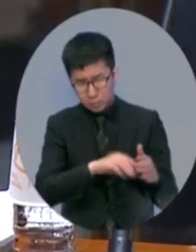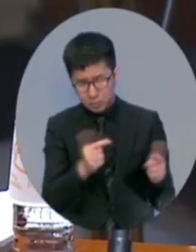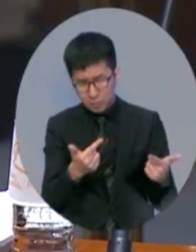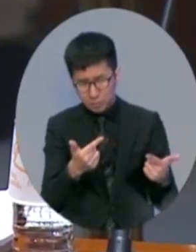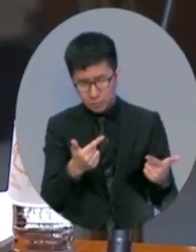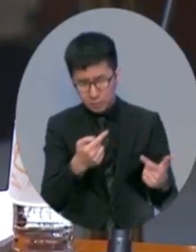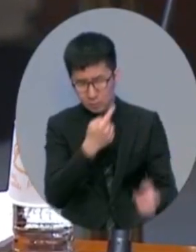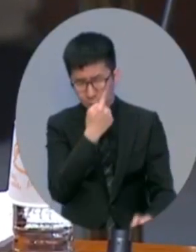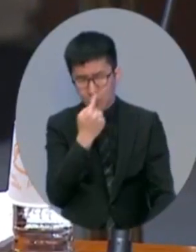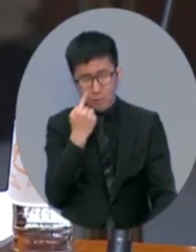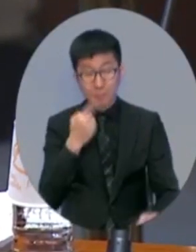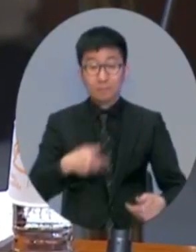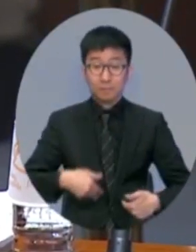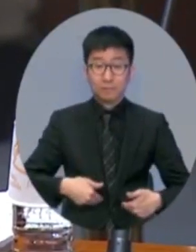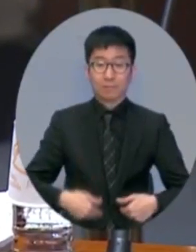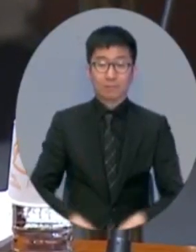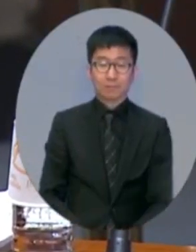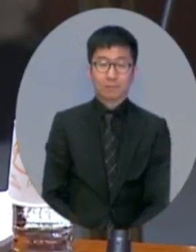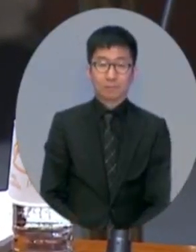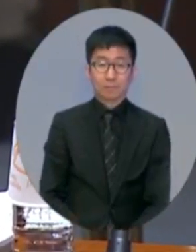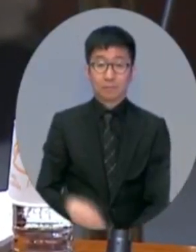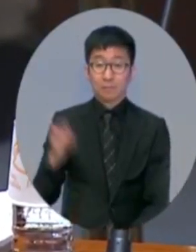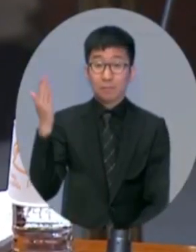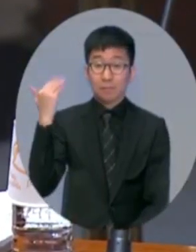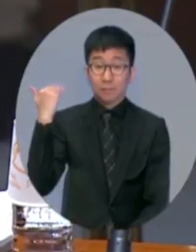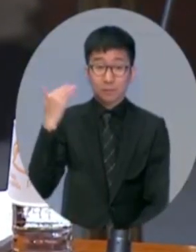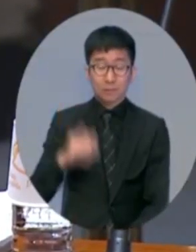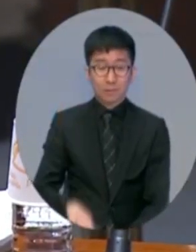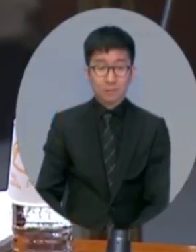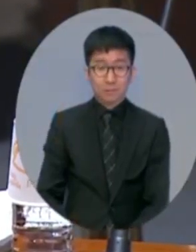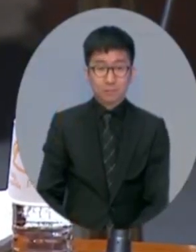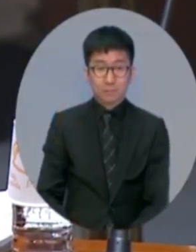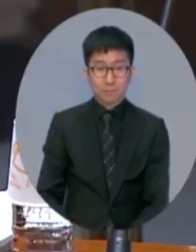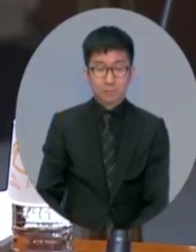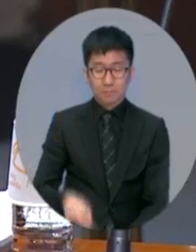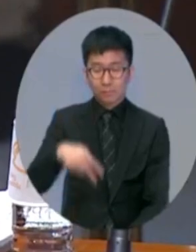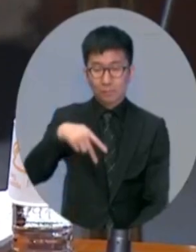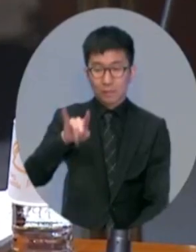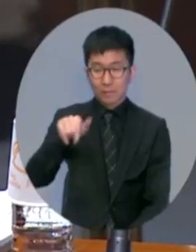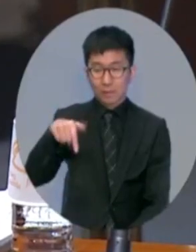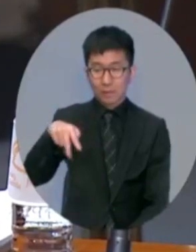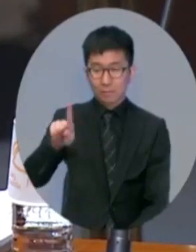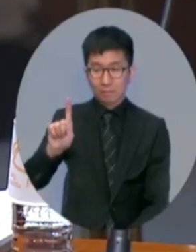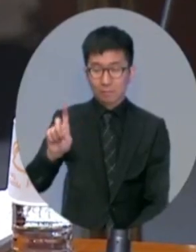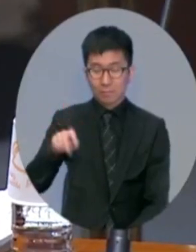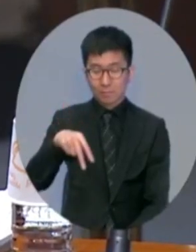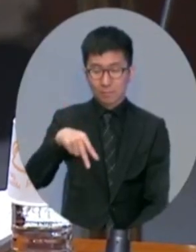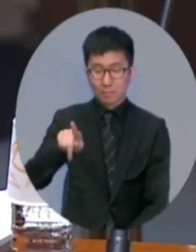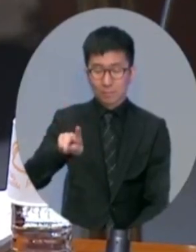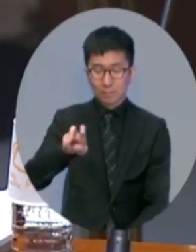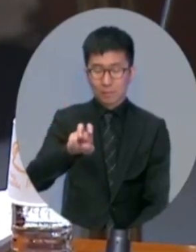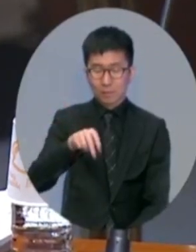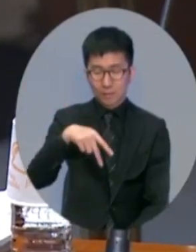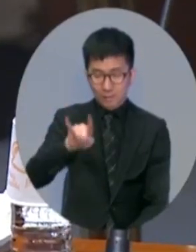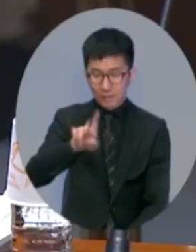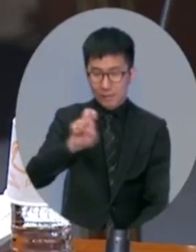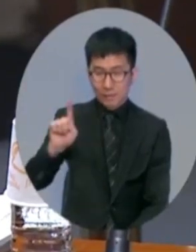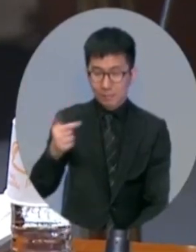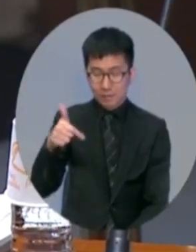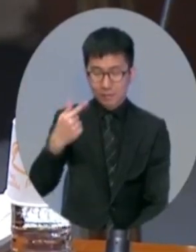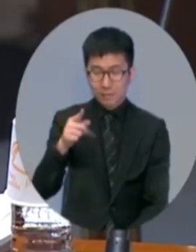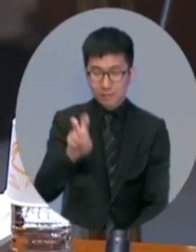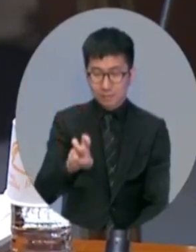살펴볼 필요가 있다고 생각합니다. 지난번 새만금 청장께 질문했더니 정말 이건 꼭 필요하다라고 하는 예산이 한